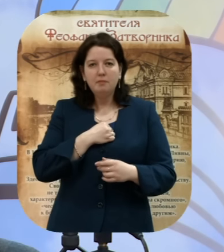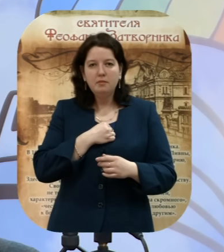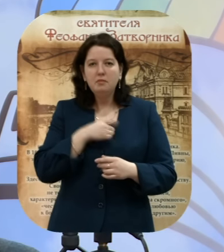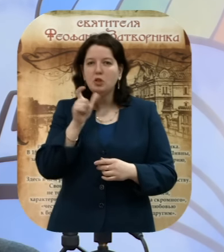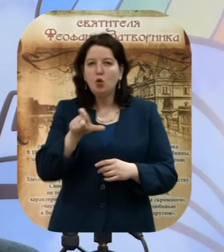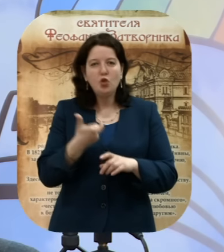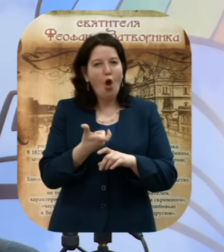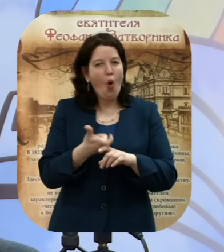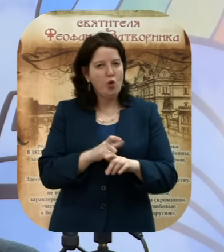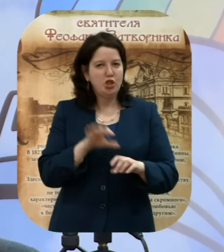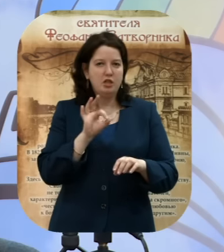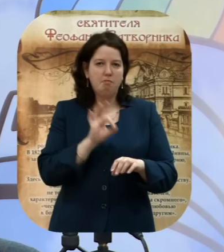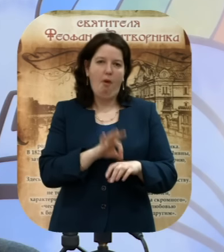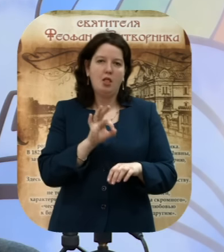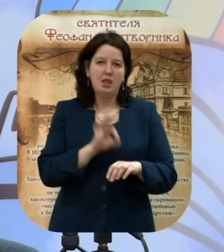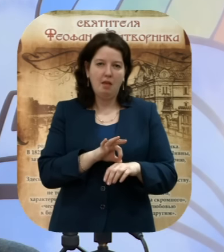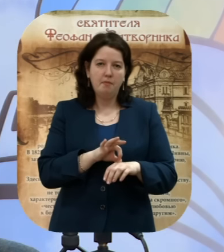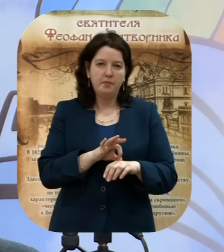больны.